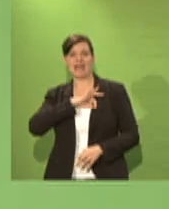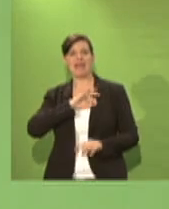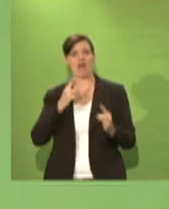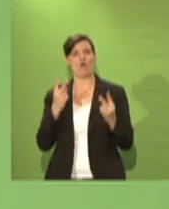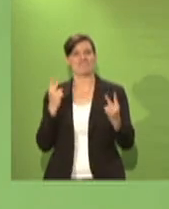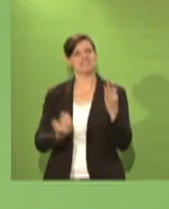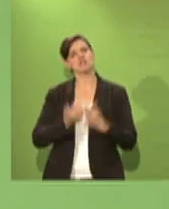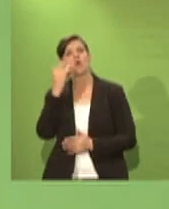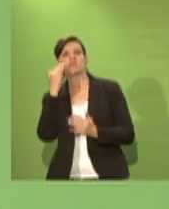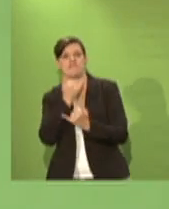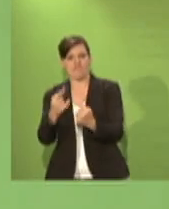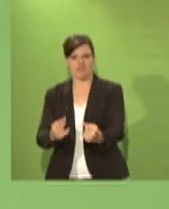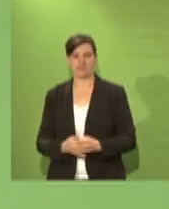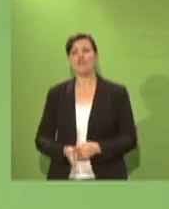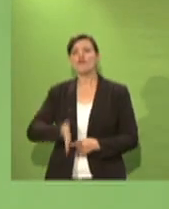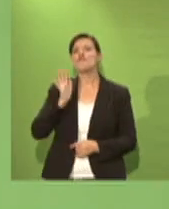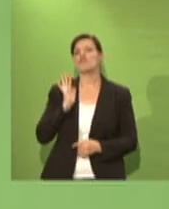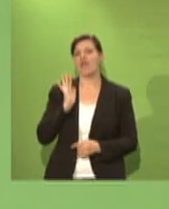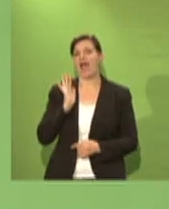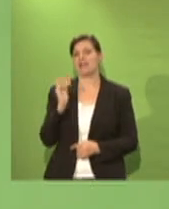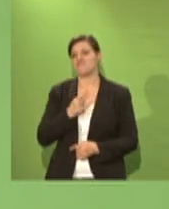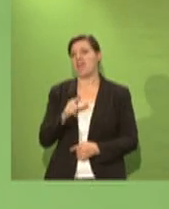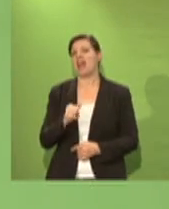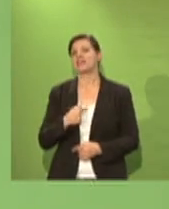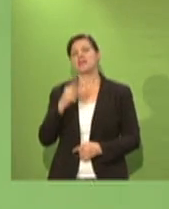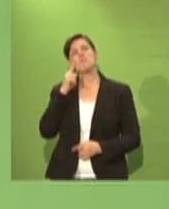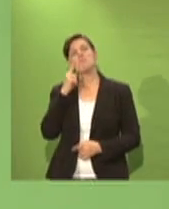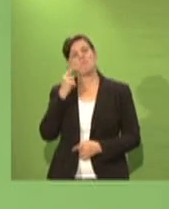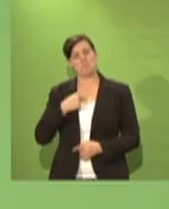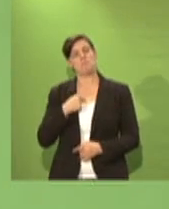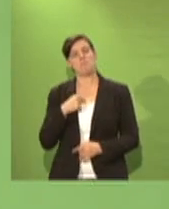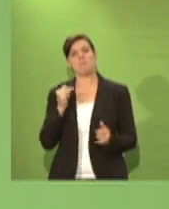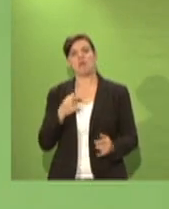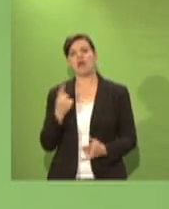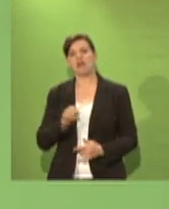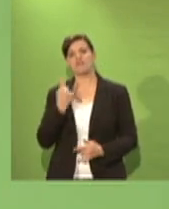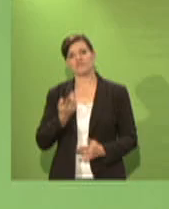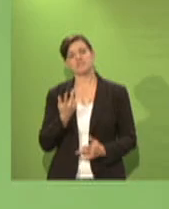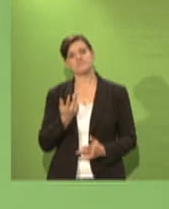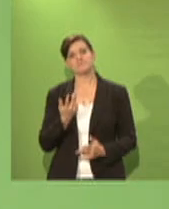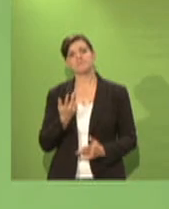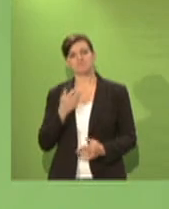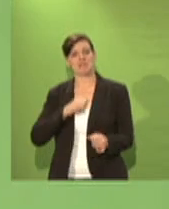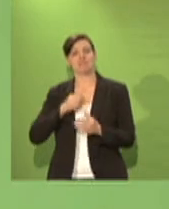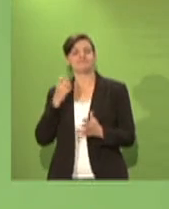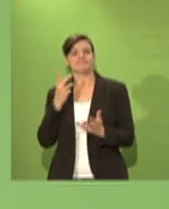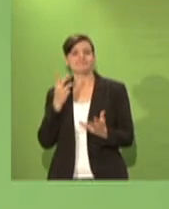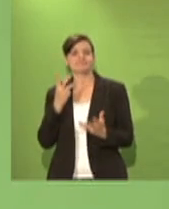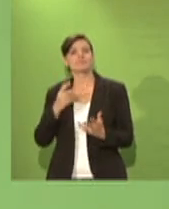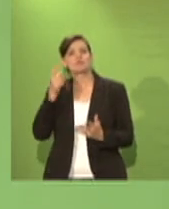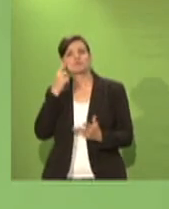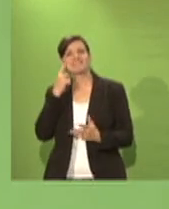mir vorstelle, vor 5 Jahren ungefähr haben wir als LAG noch leider erfolglos darum gekämpft, um in